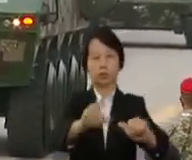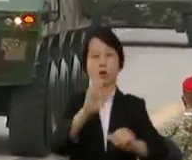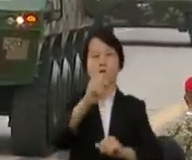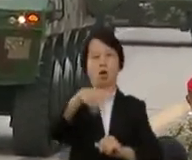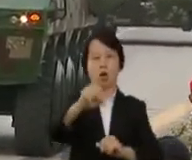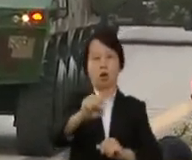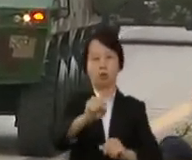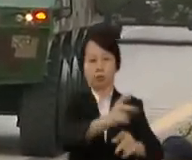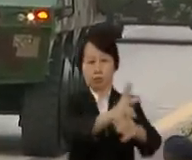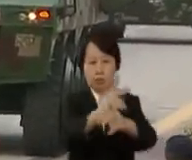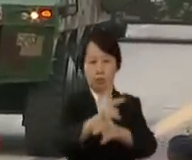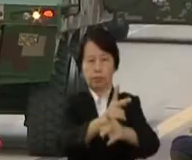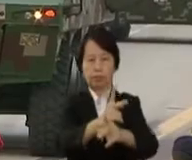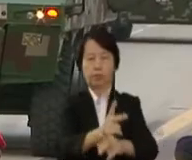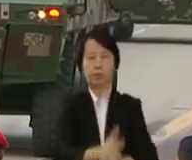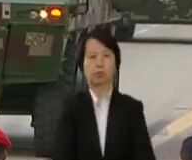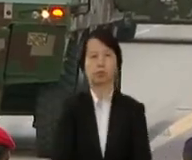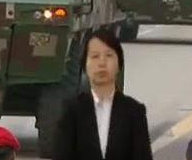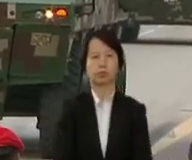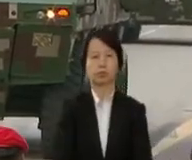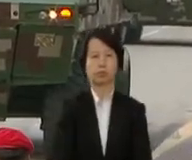operasi pengawasan.